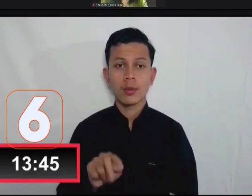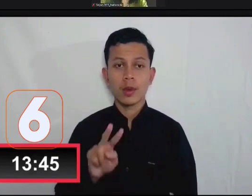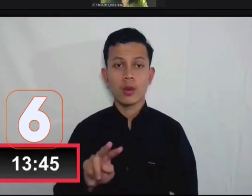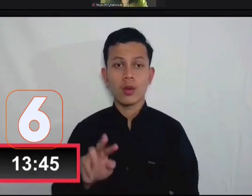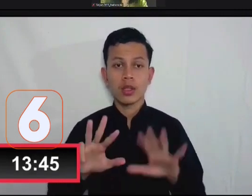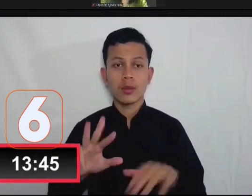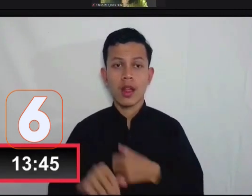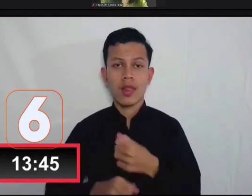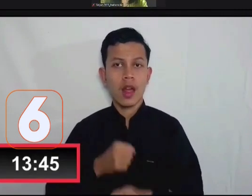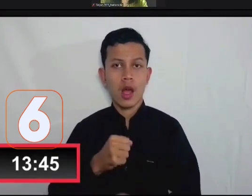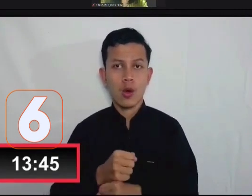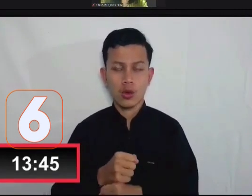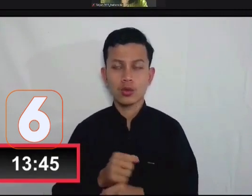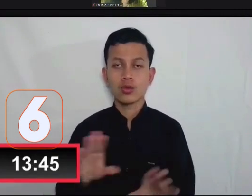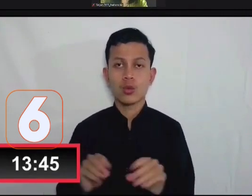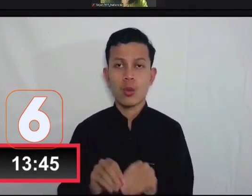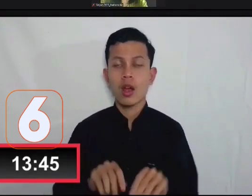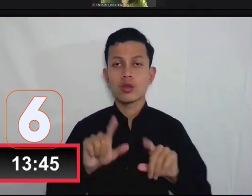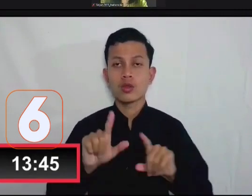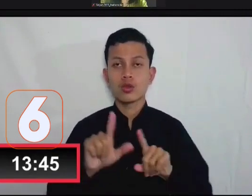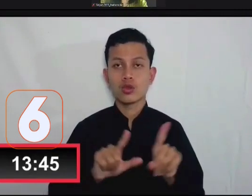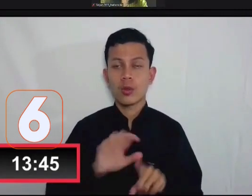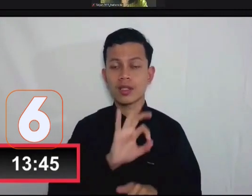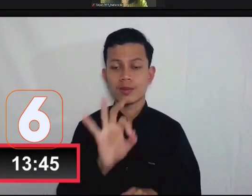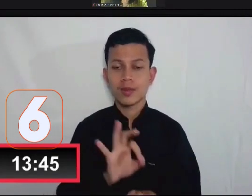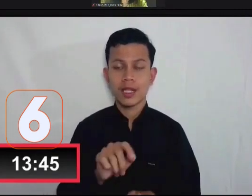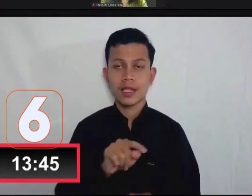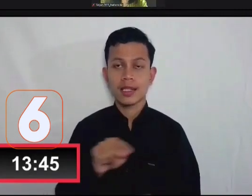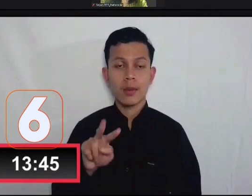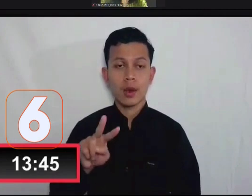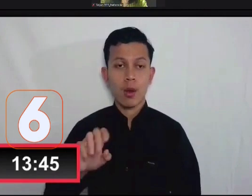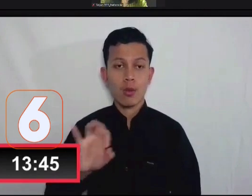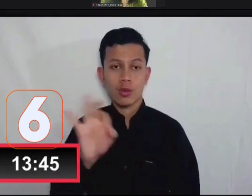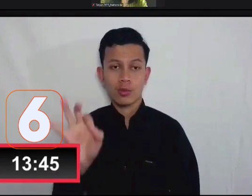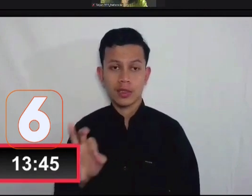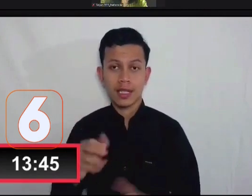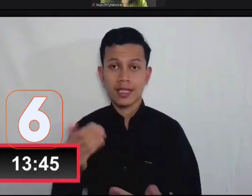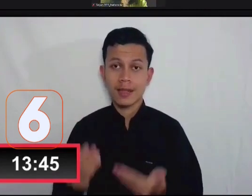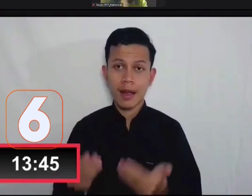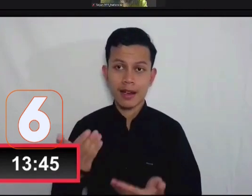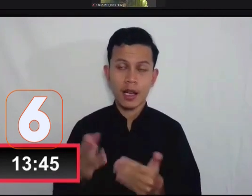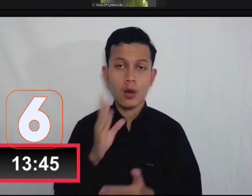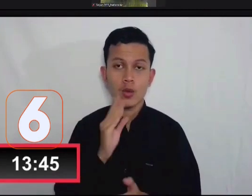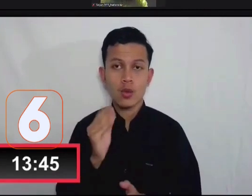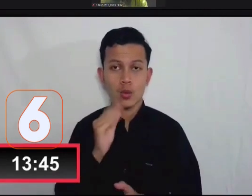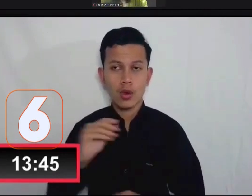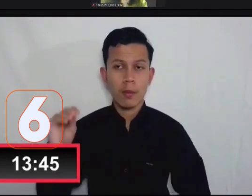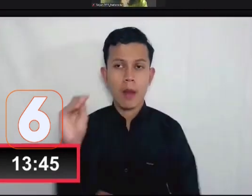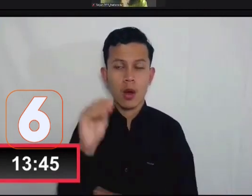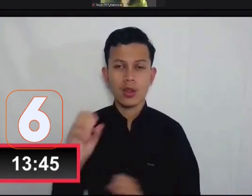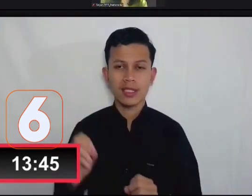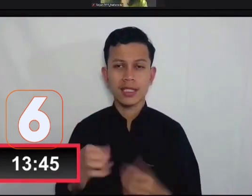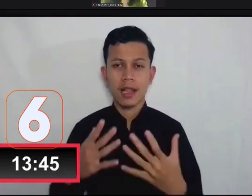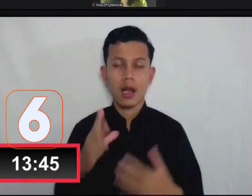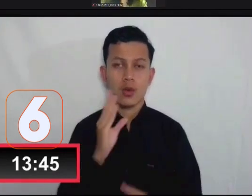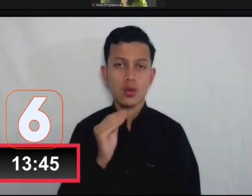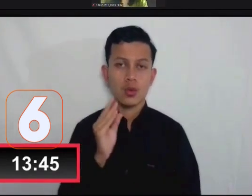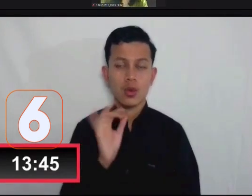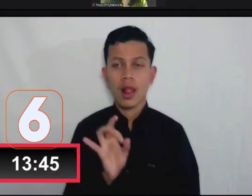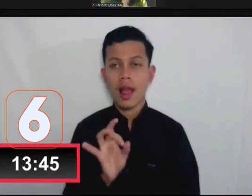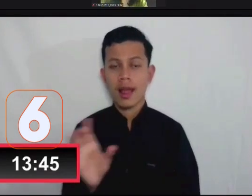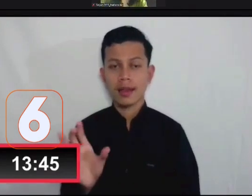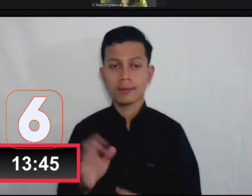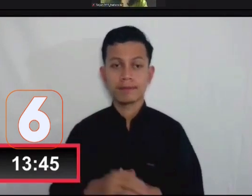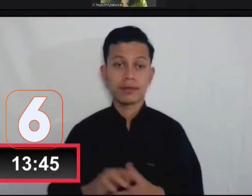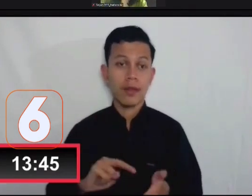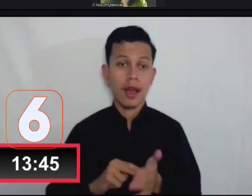presentasi 17% sampai dengan 20% Apabila dibandingkan dengan usia pelaku kecelakaan pada rentang usia lain Oleh karena